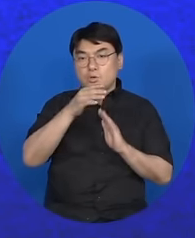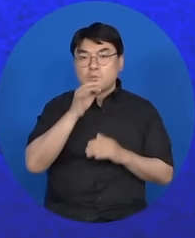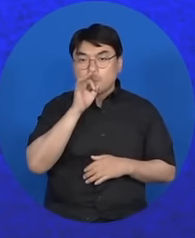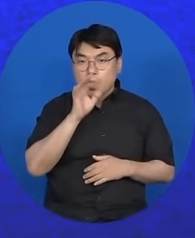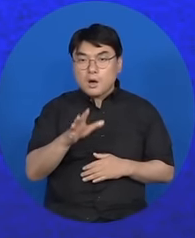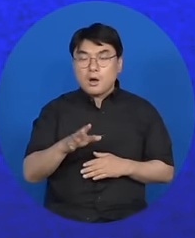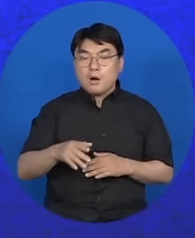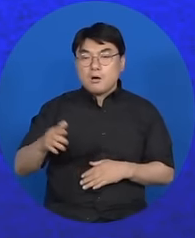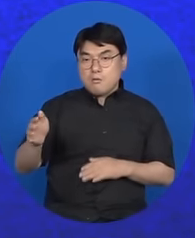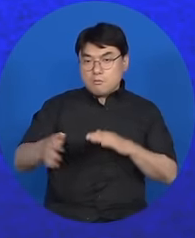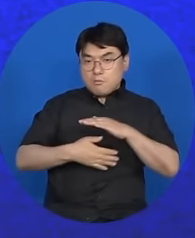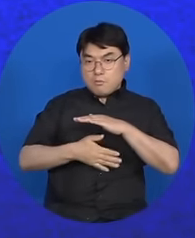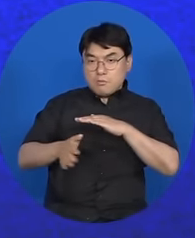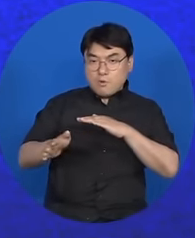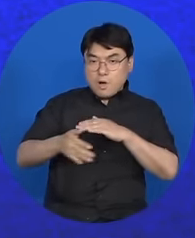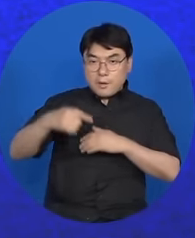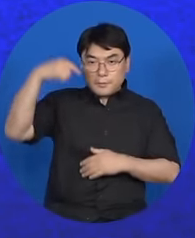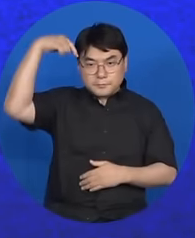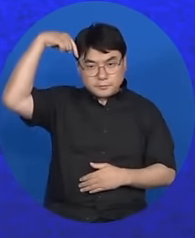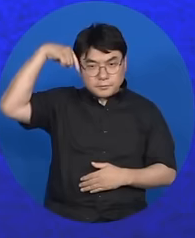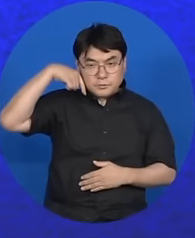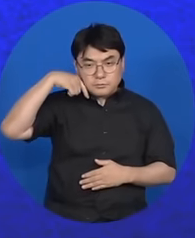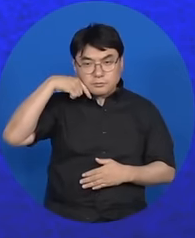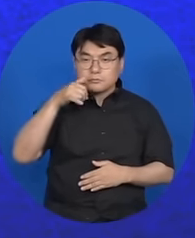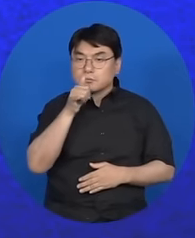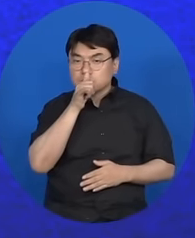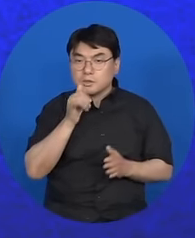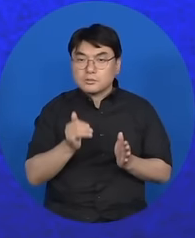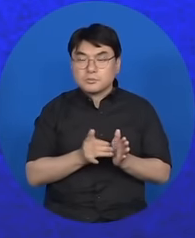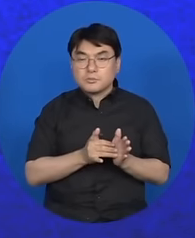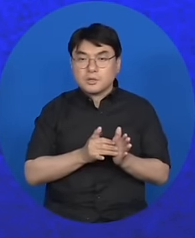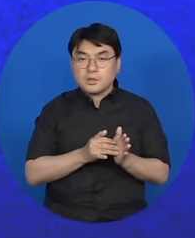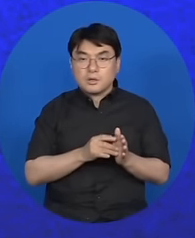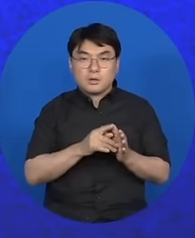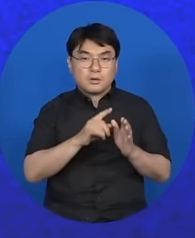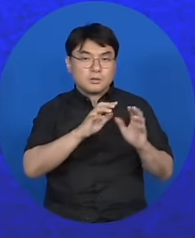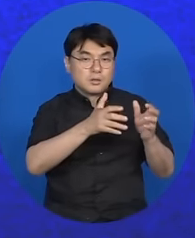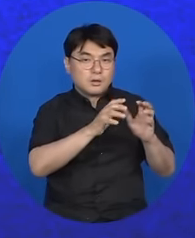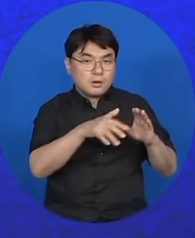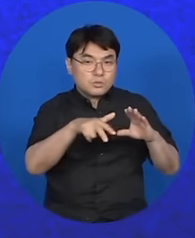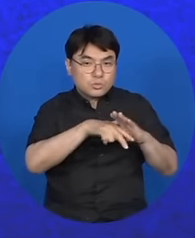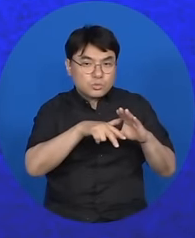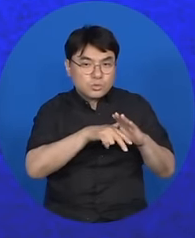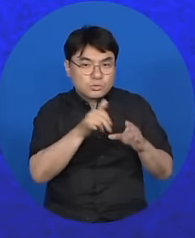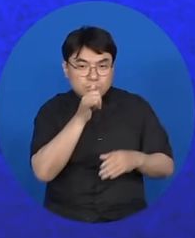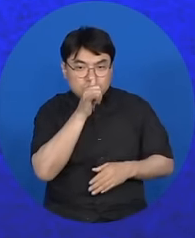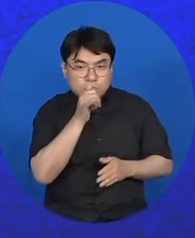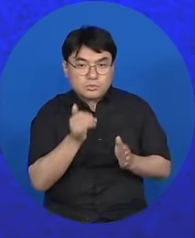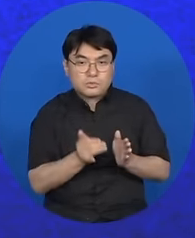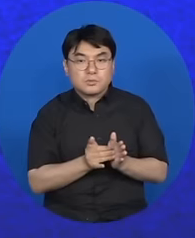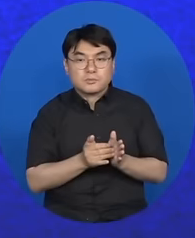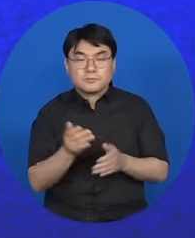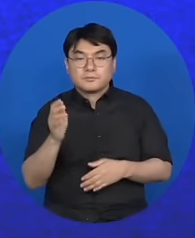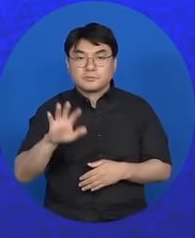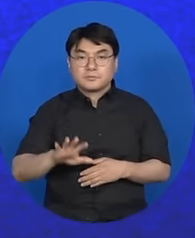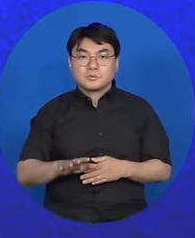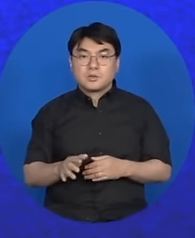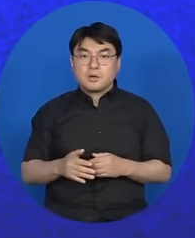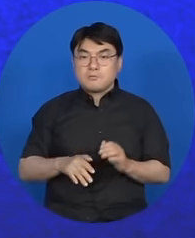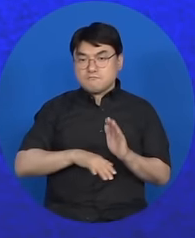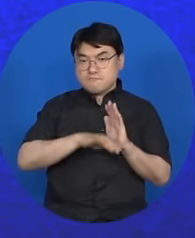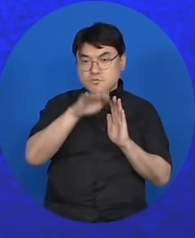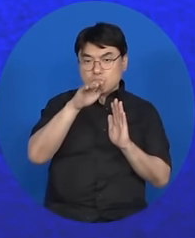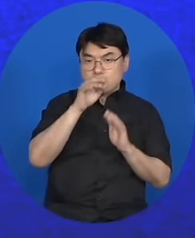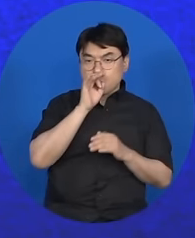내면에 자리 잡고 있었던 것이죠. 그의 나라에도 종교가 있었을 것입니다. 그러나 그것으로 채울 수가 없었어요. 명성과